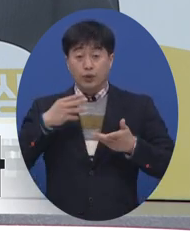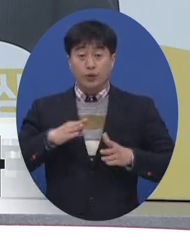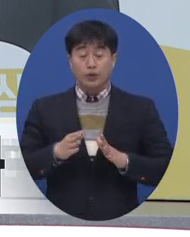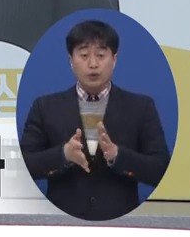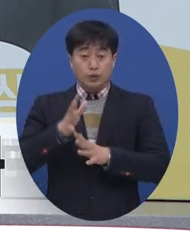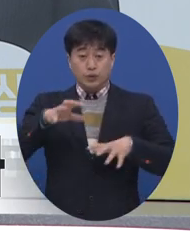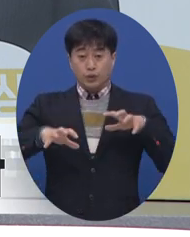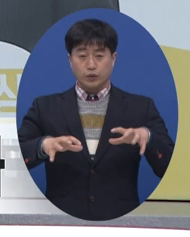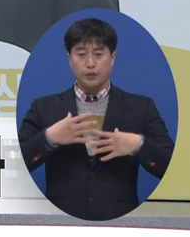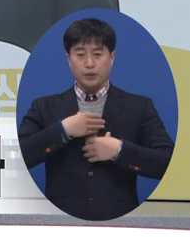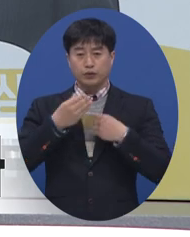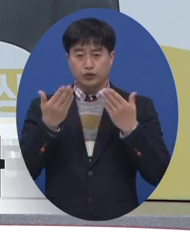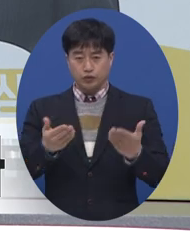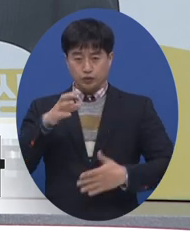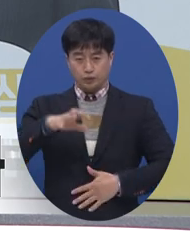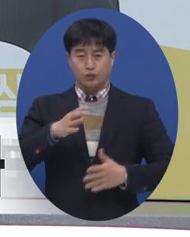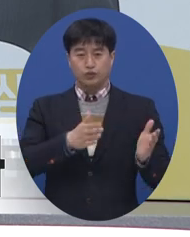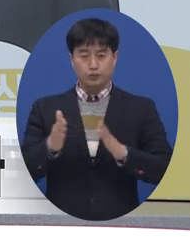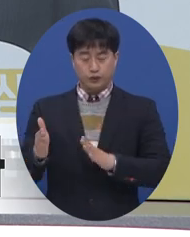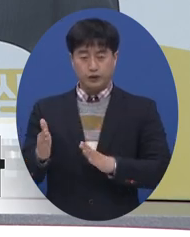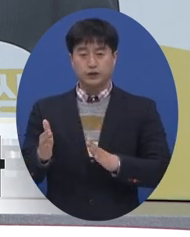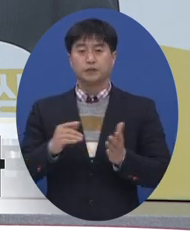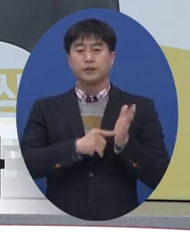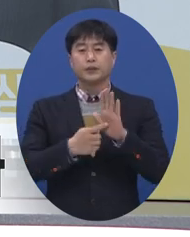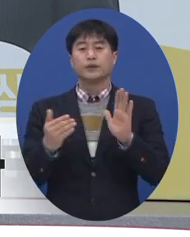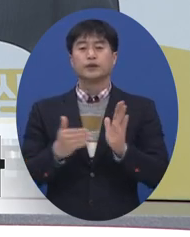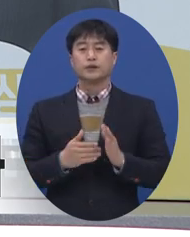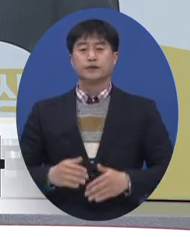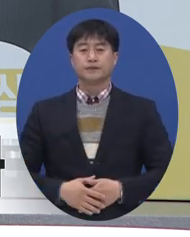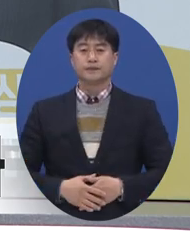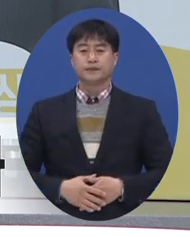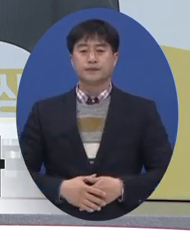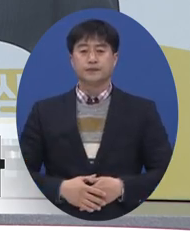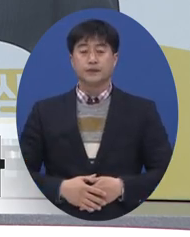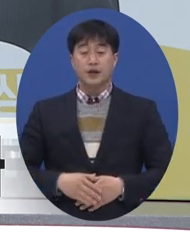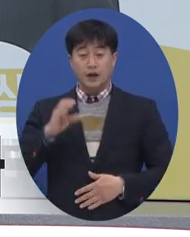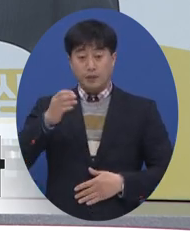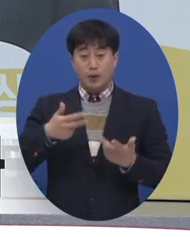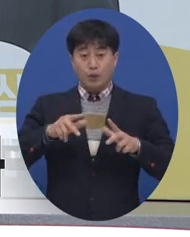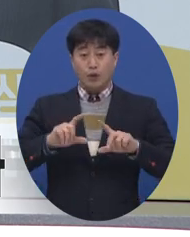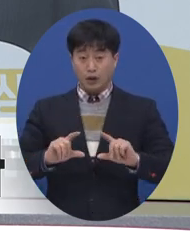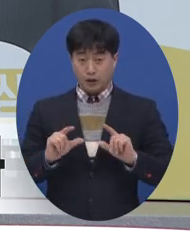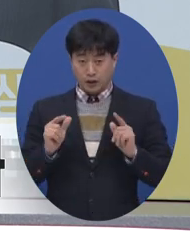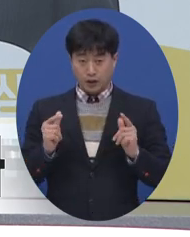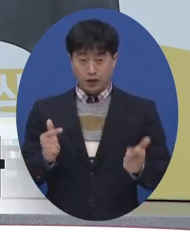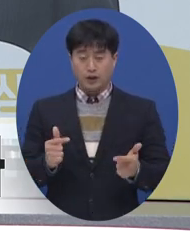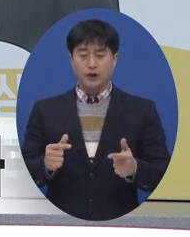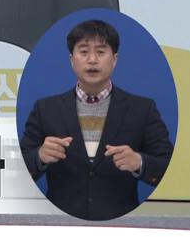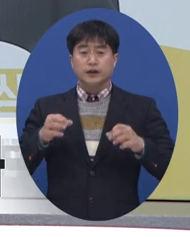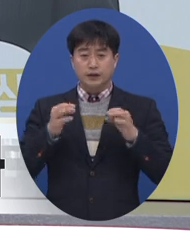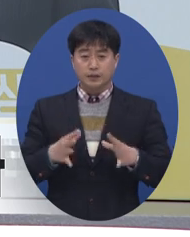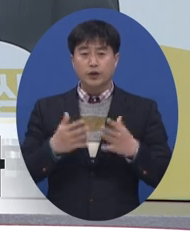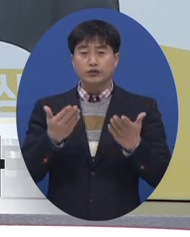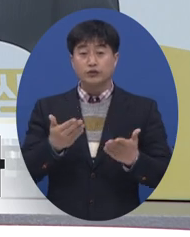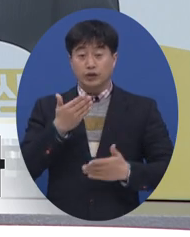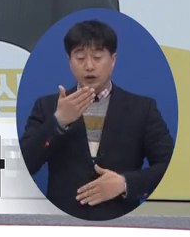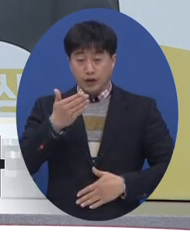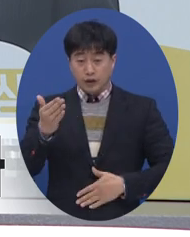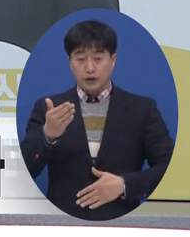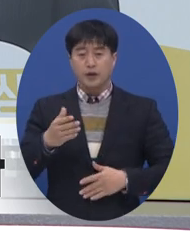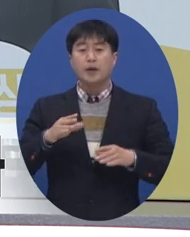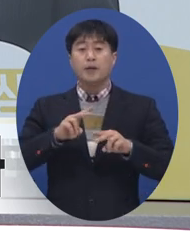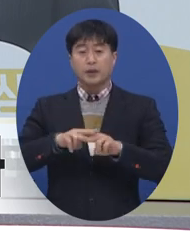가 도심 곳곳에 편히 쉴 수 있는 공간을 마지막에 따고 발표했습니다 카페 라 공원이 아니라도 잠깐 머물다 갈 수 있는 밴 슈팅을